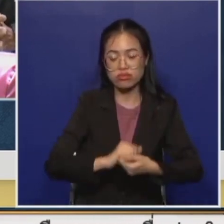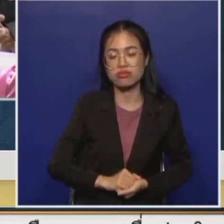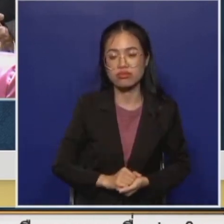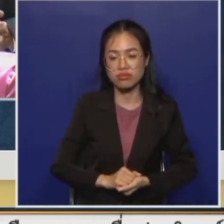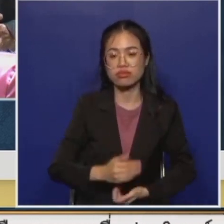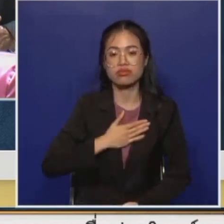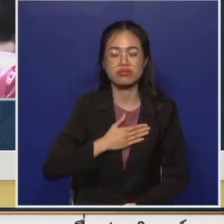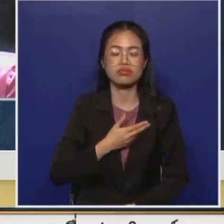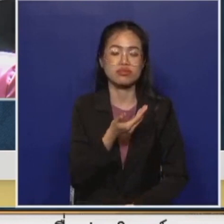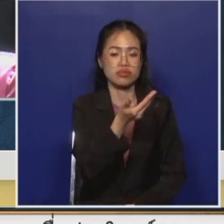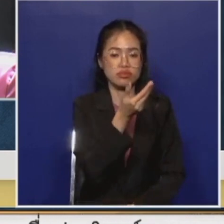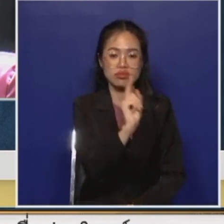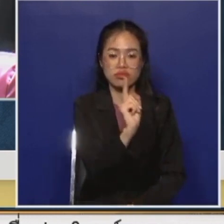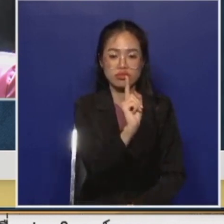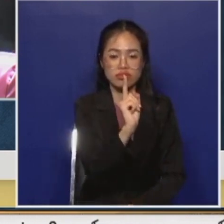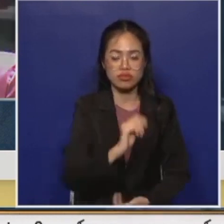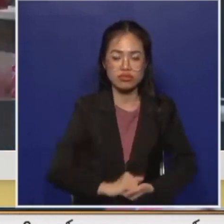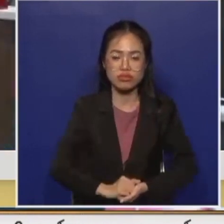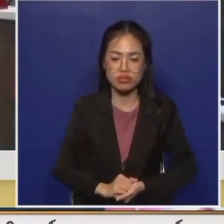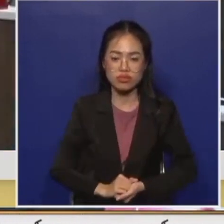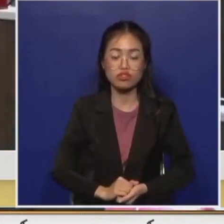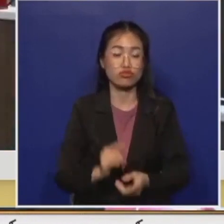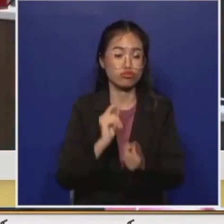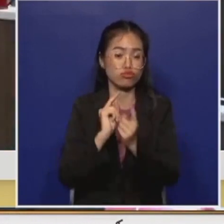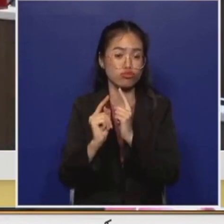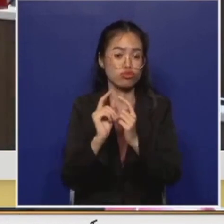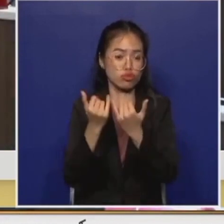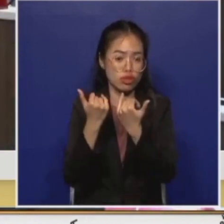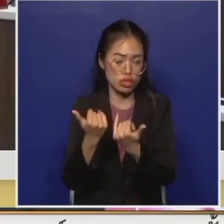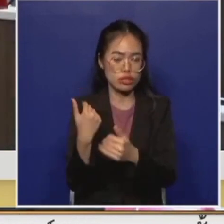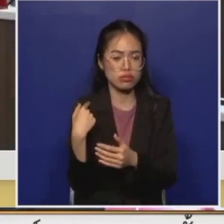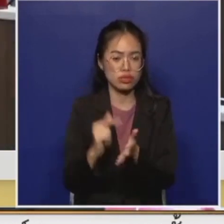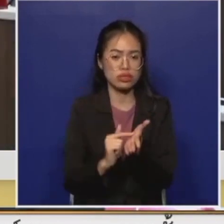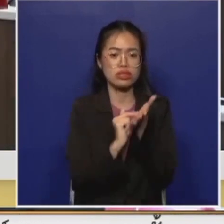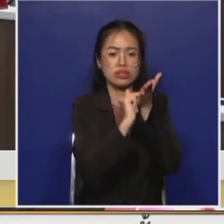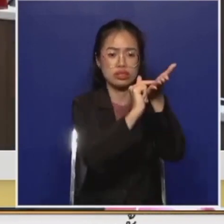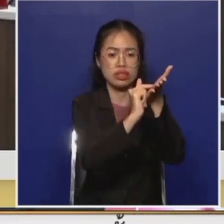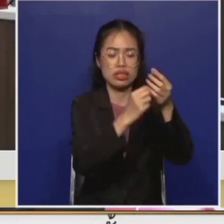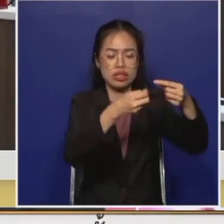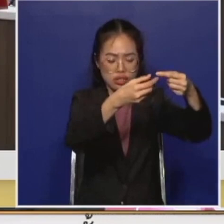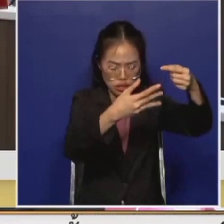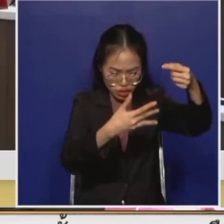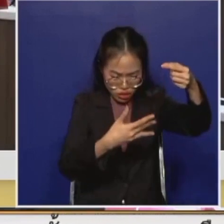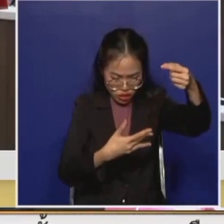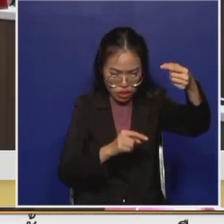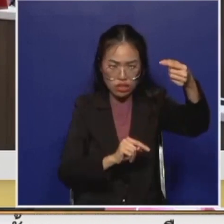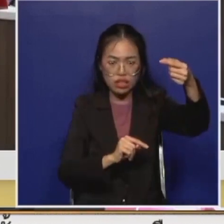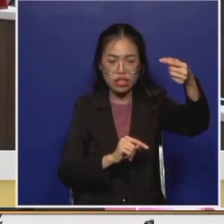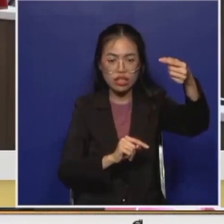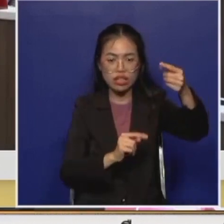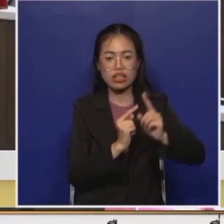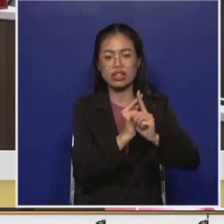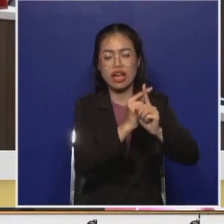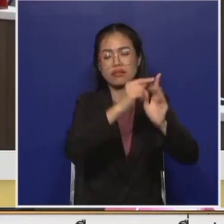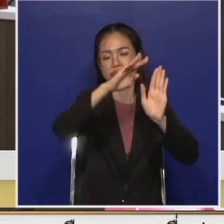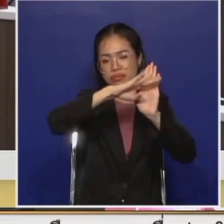ในยัติมีขอกลาหาไล้เรียงไปตามลำ